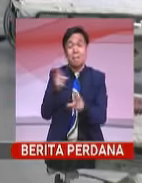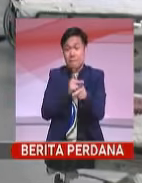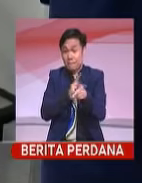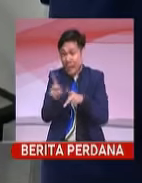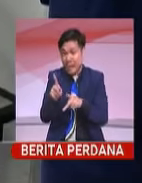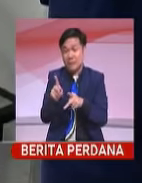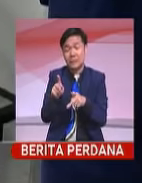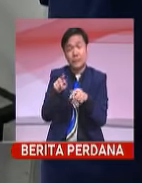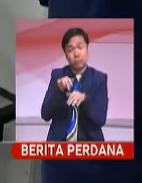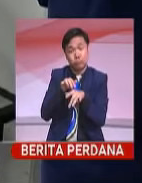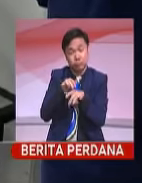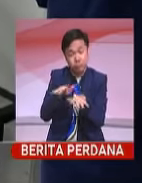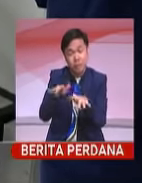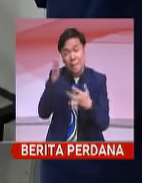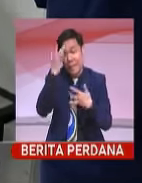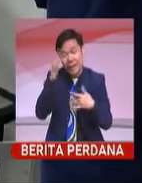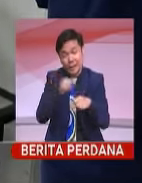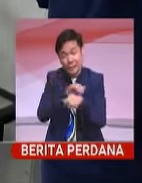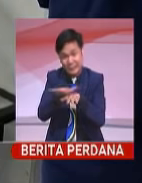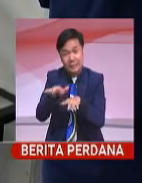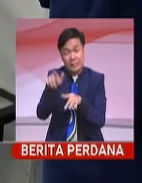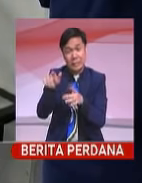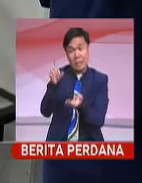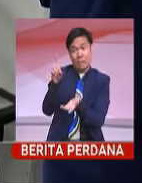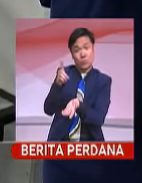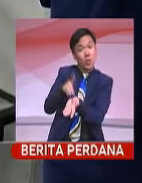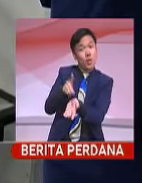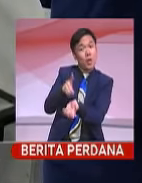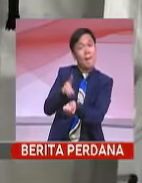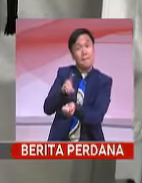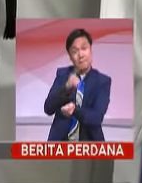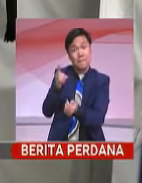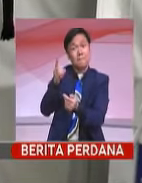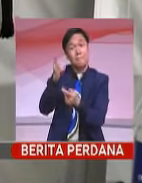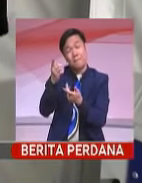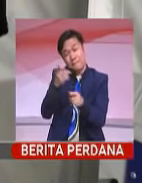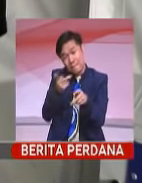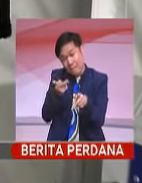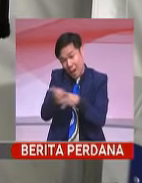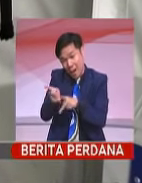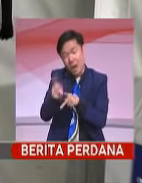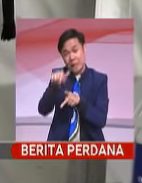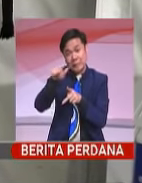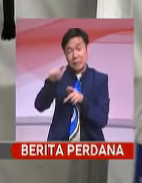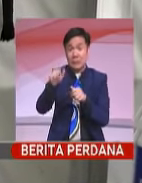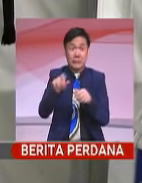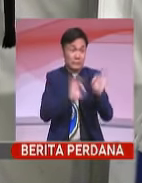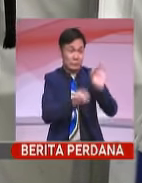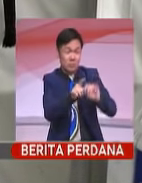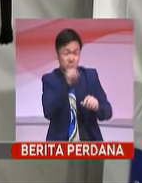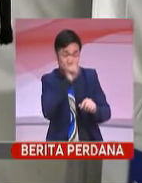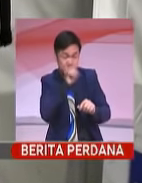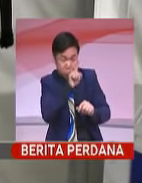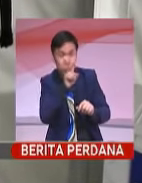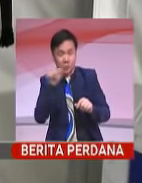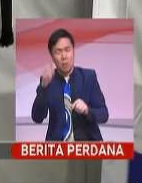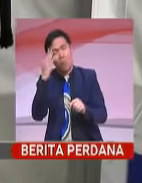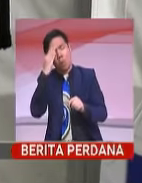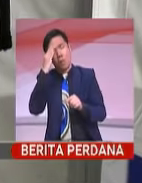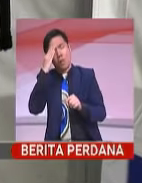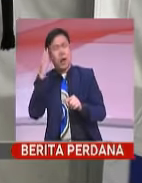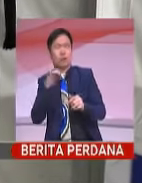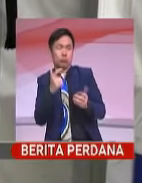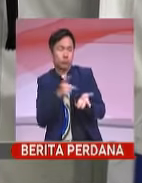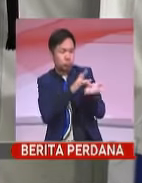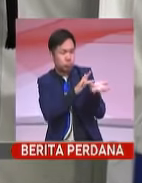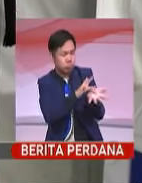dan intensivis yang boleh mengendalikan kes COVID-19 yang lebih kompleks dan membabitkan rawatan rapi. Tun Julia Muhammad